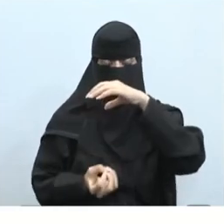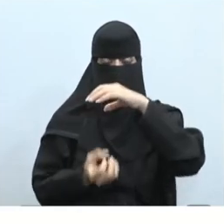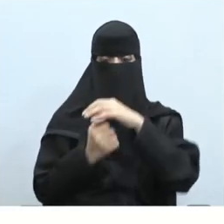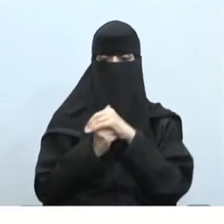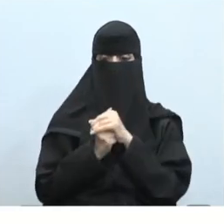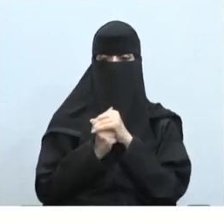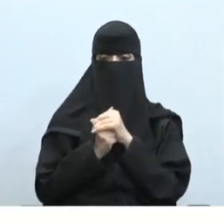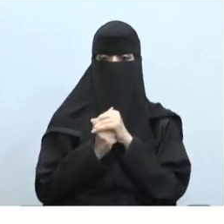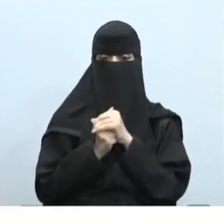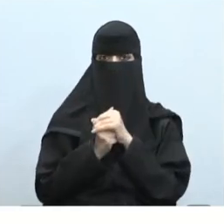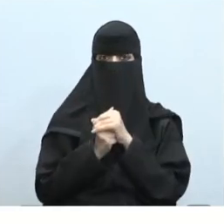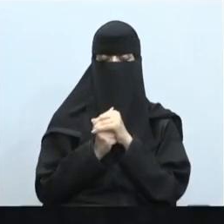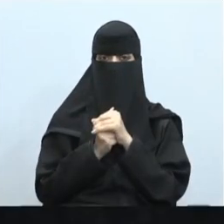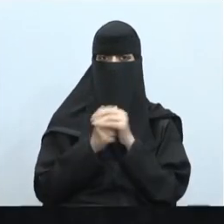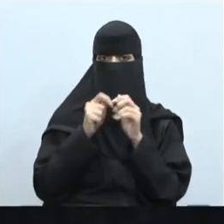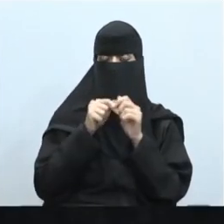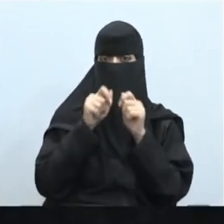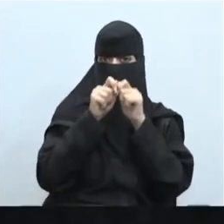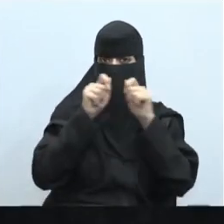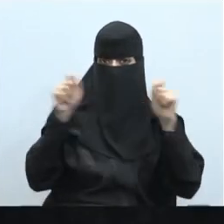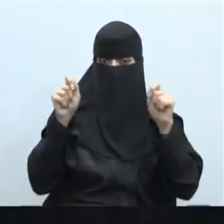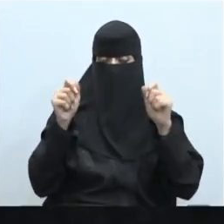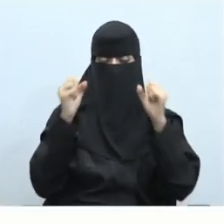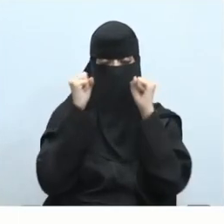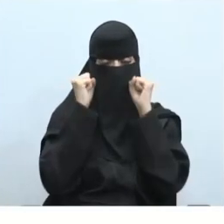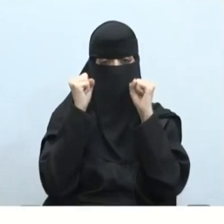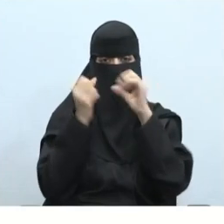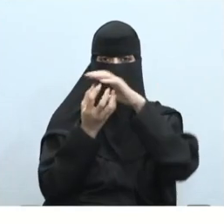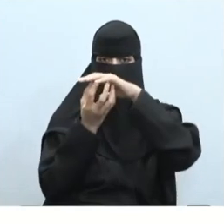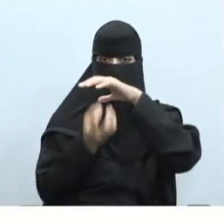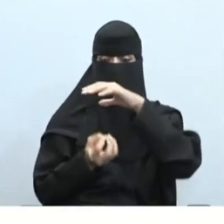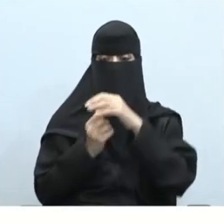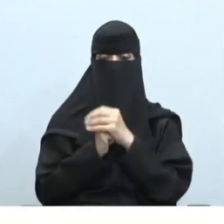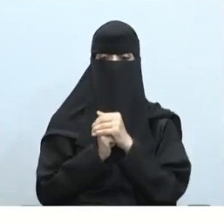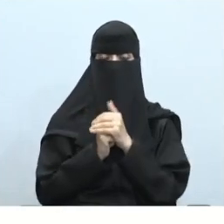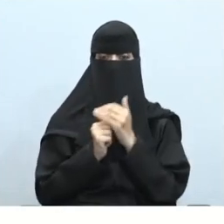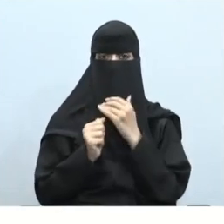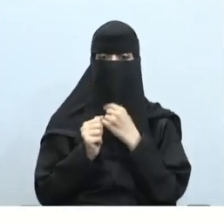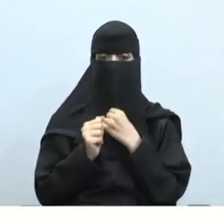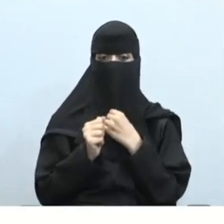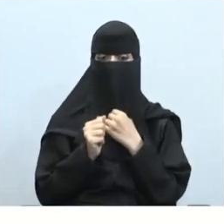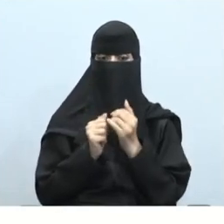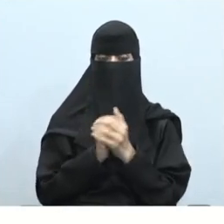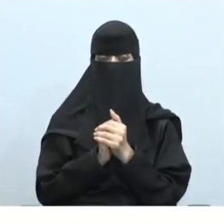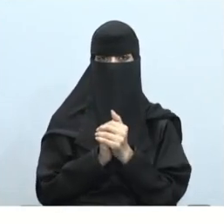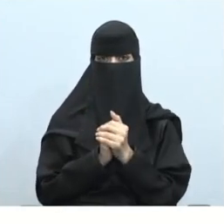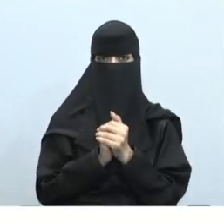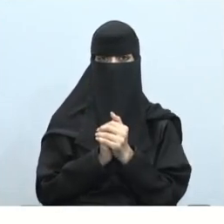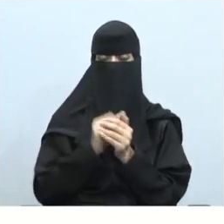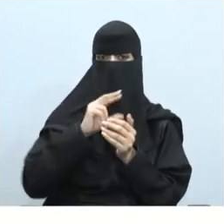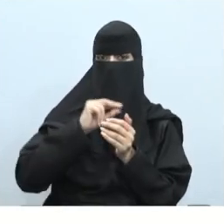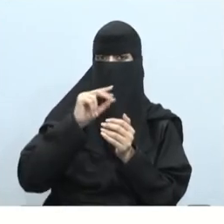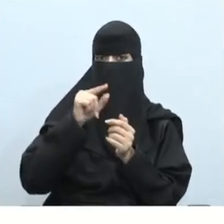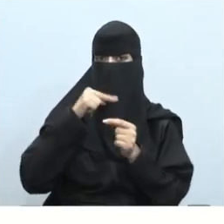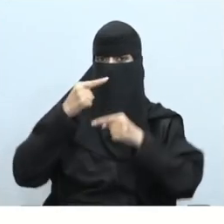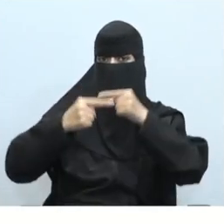اذا ابعاد الارض وقوه الجاذبيه ابنائي وبناتي الطلاب كما